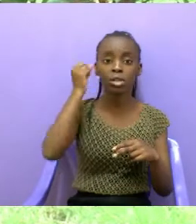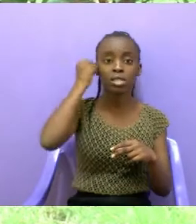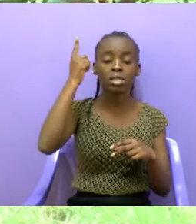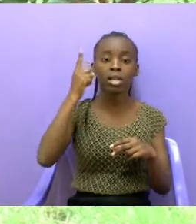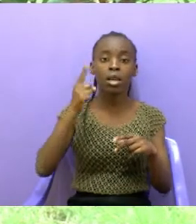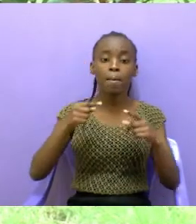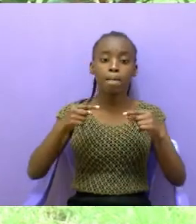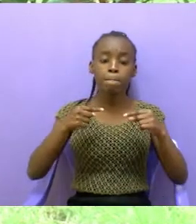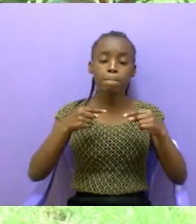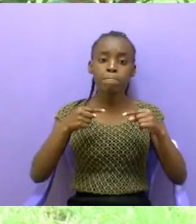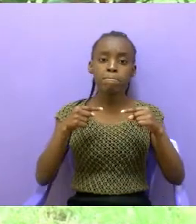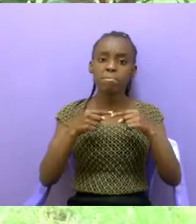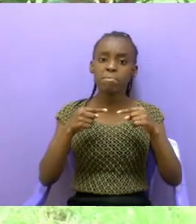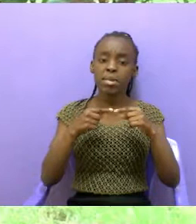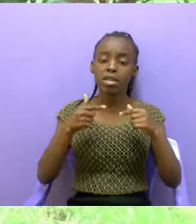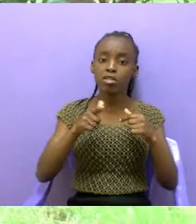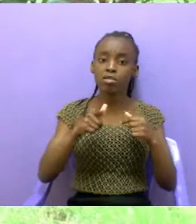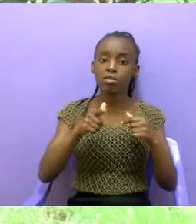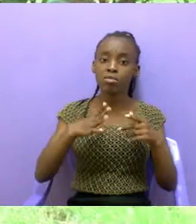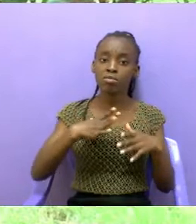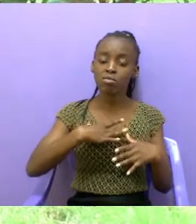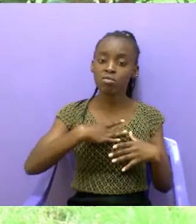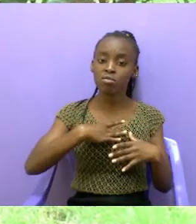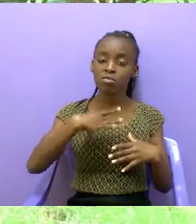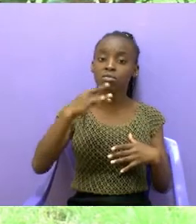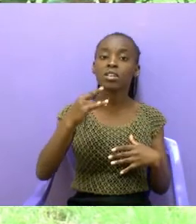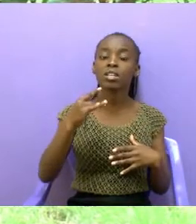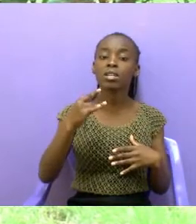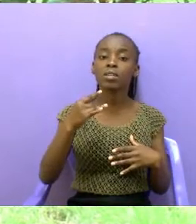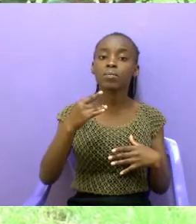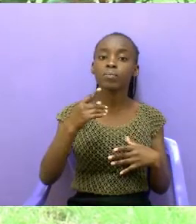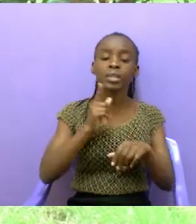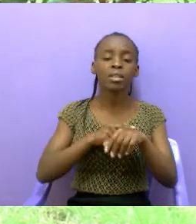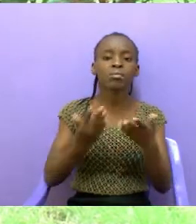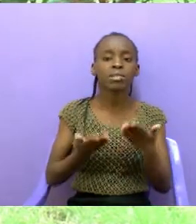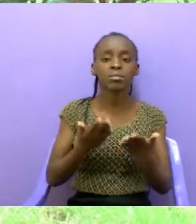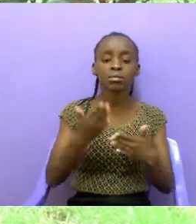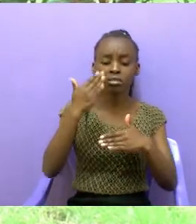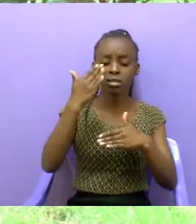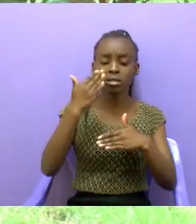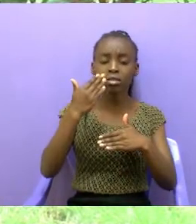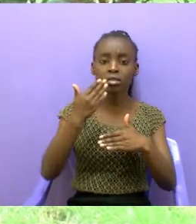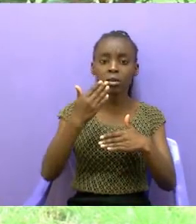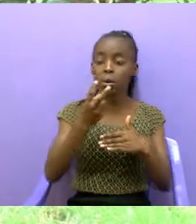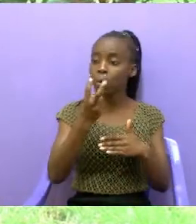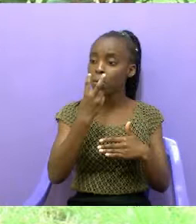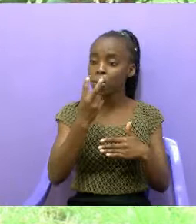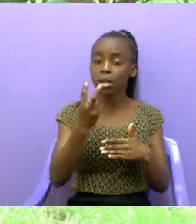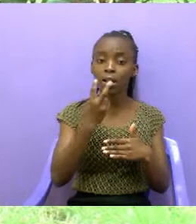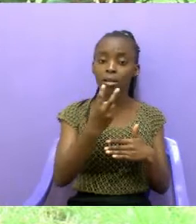anahisi. Tunaishi wakati ambapo unaangalia mbele unaona ni kama hakuna. Unaangalia nyuma hakuna mahali unaweza